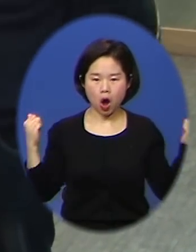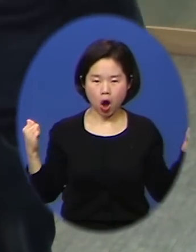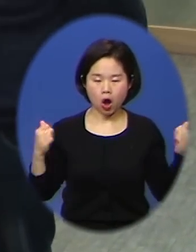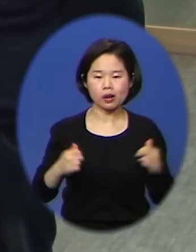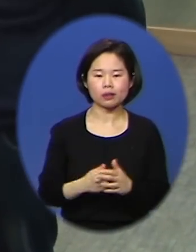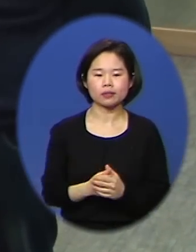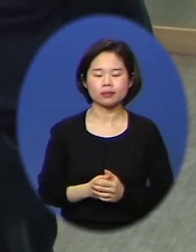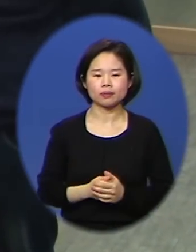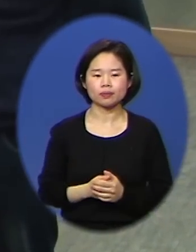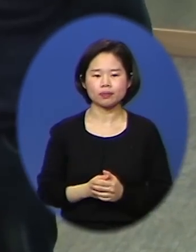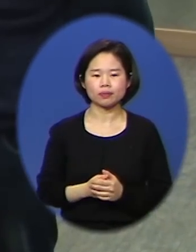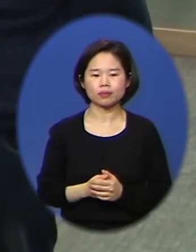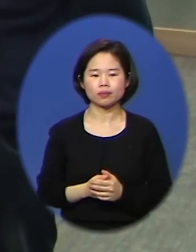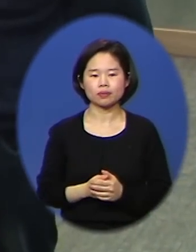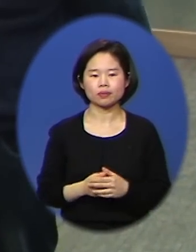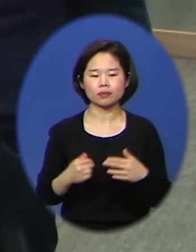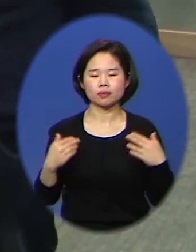벗고